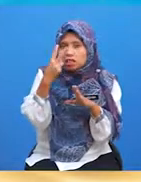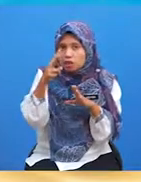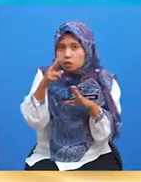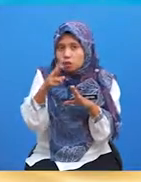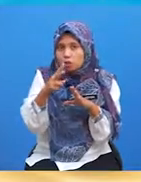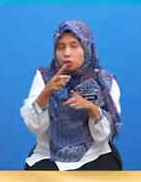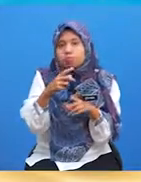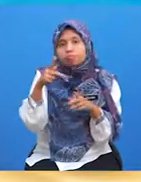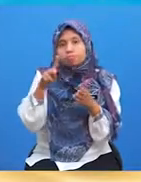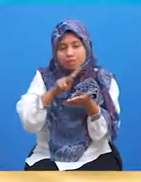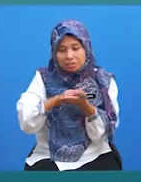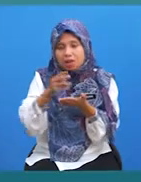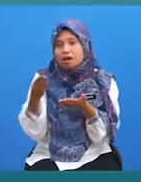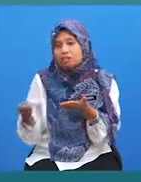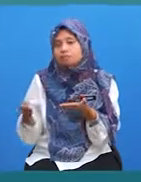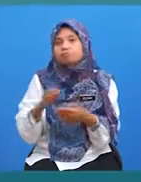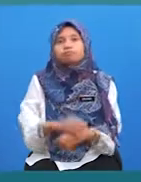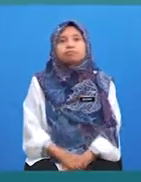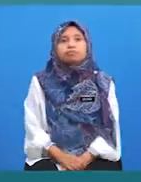contoh peribahasa ini.